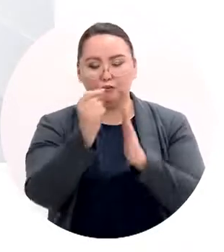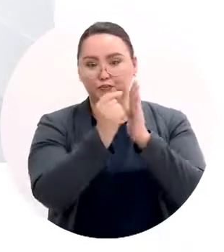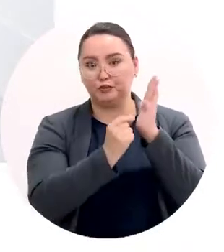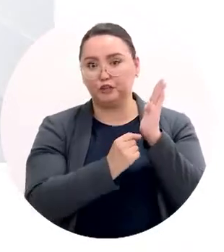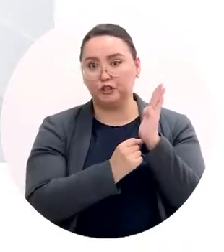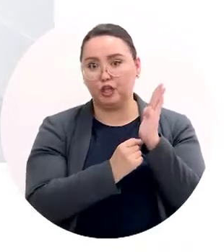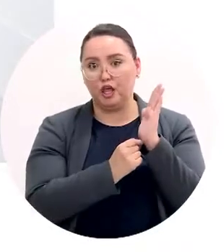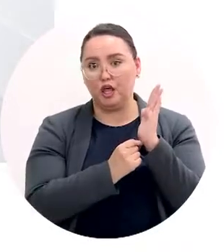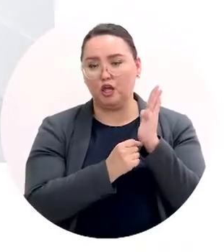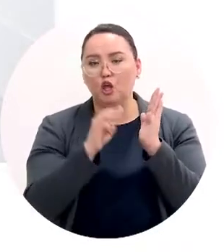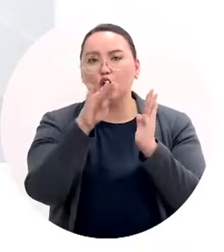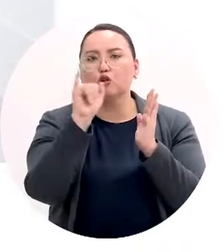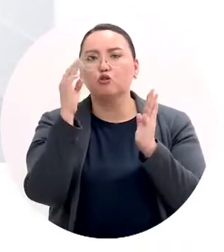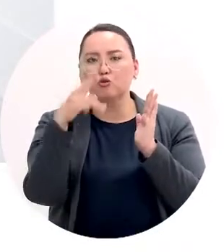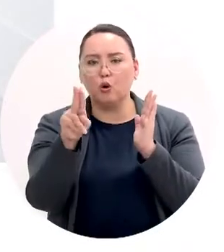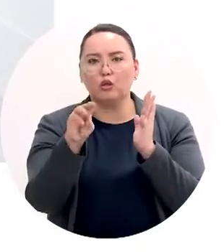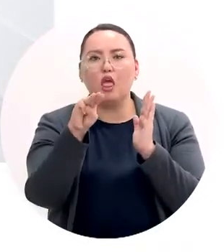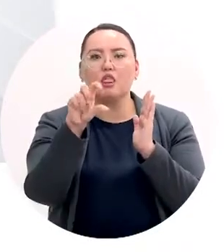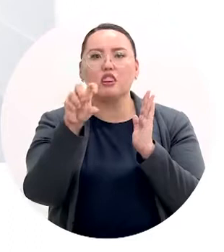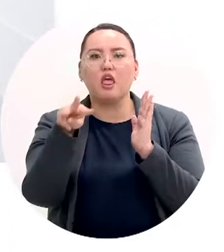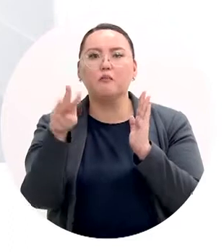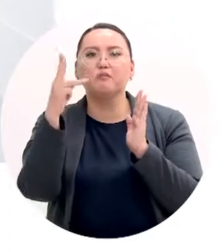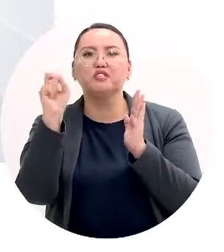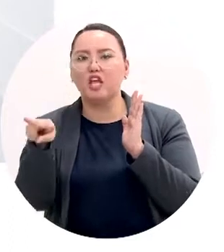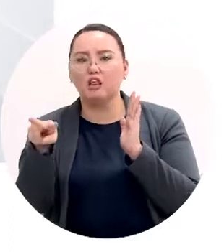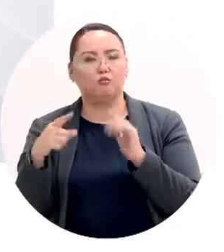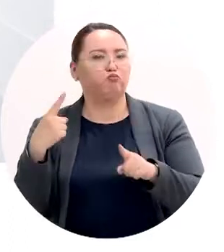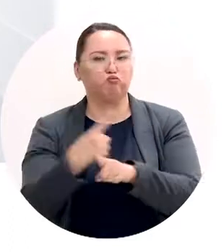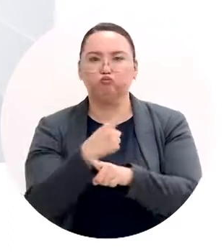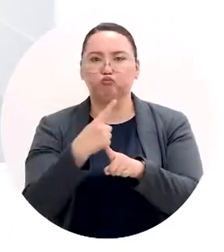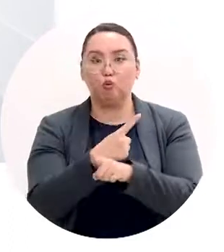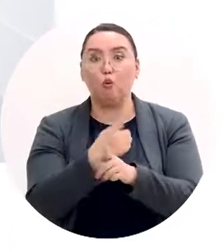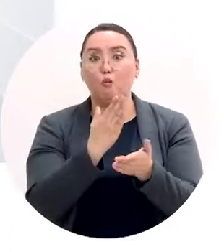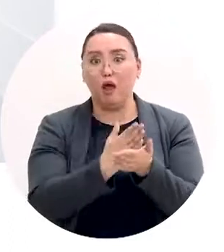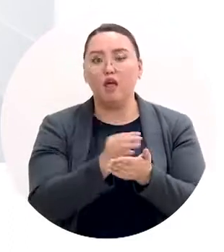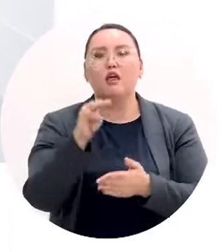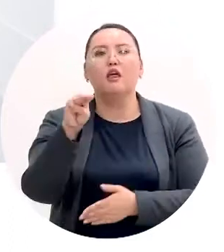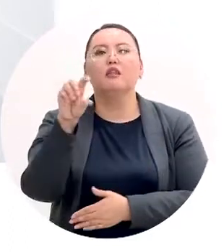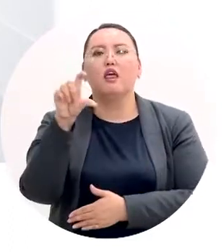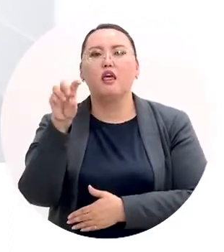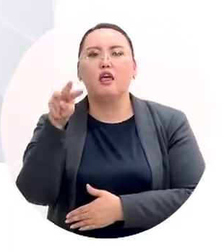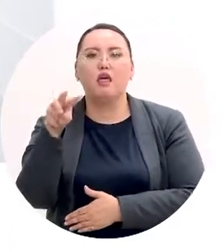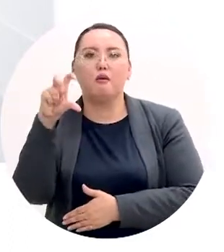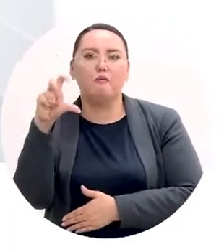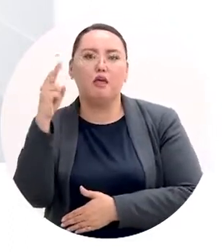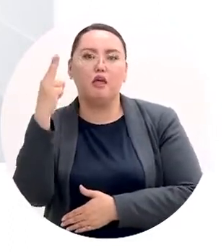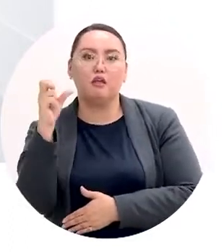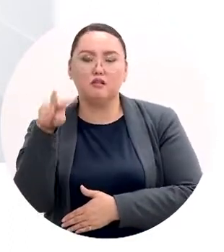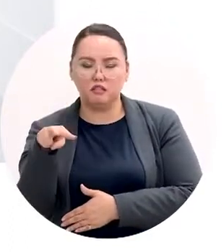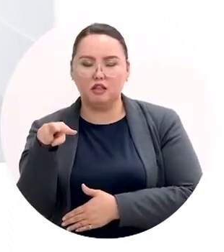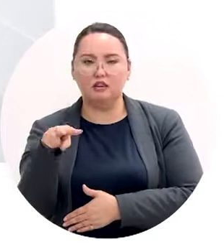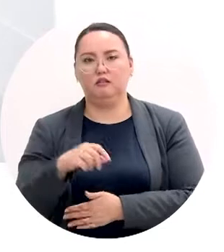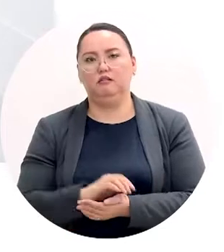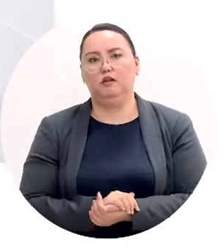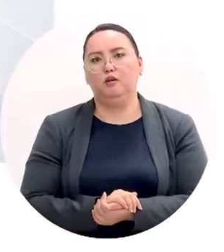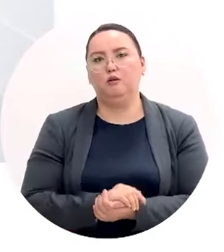шууд тэмцэл буюу эмийн дараа ээгүй бичих гэдэг юм тохиолдол байдаг учраас эндгэр үгсийг ажиглаж тэмдэглэж авах нь чухал